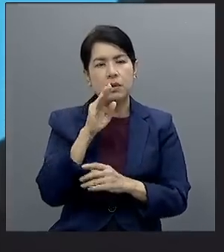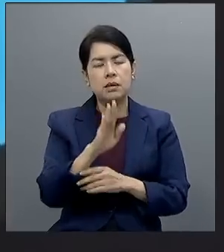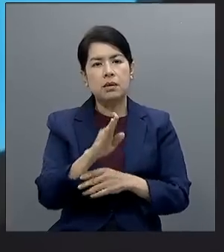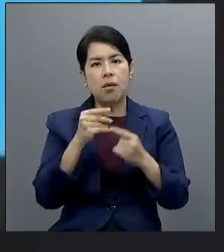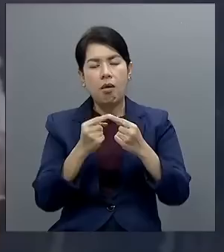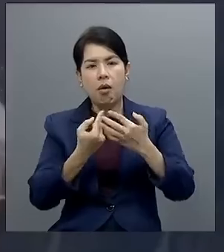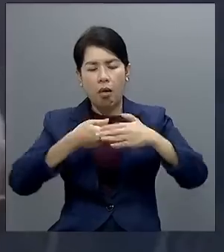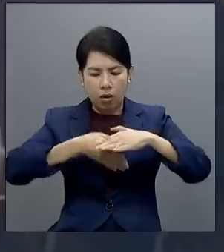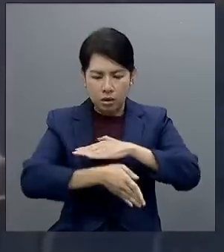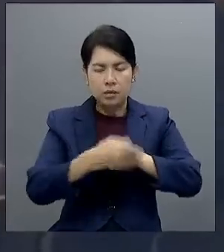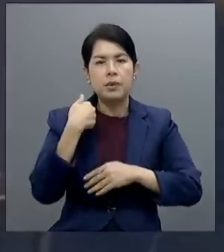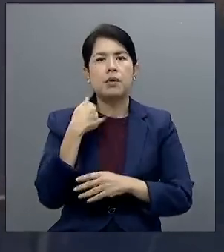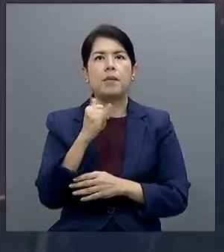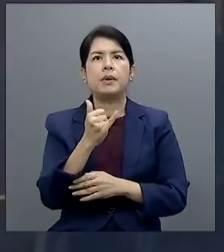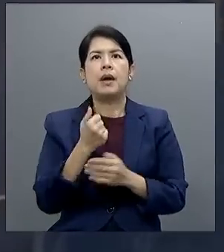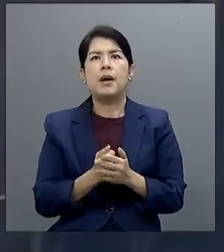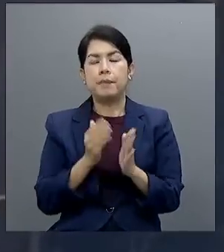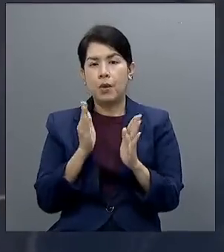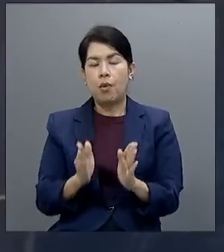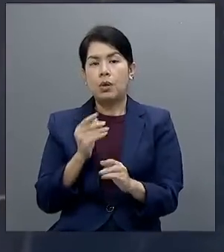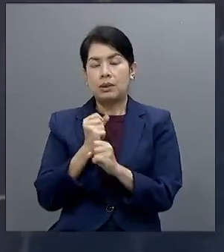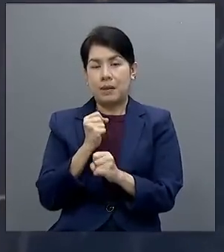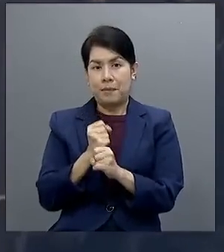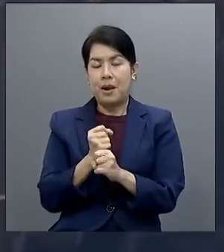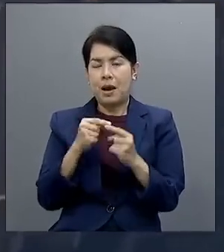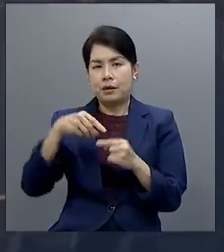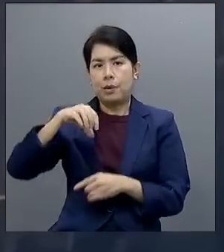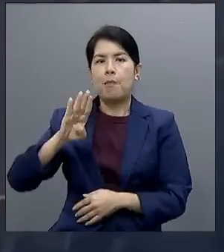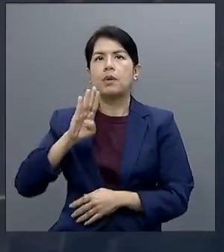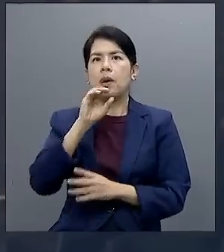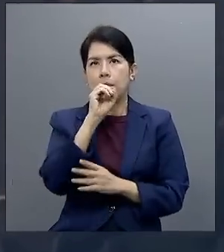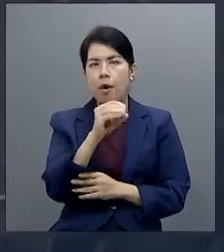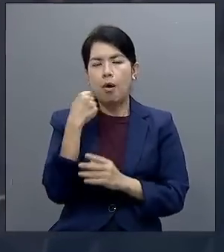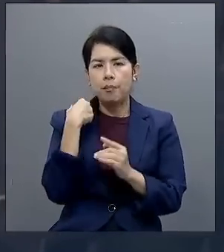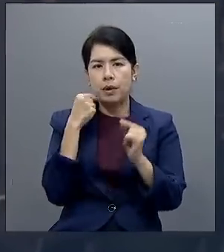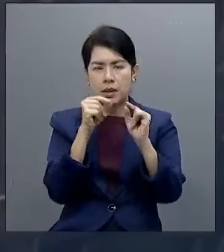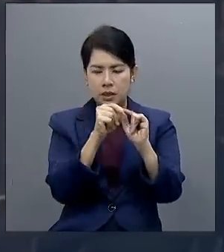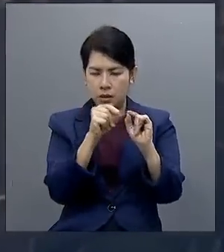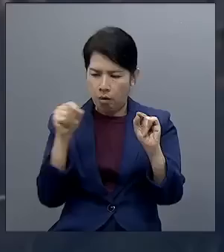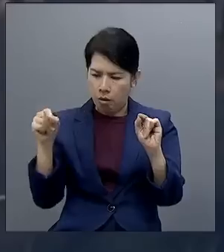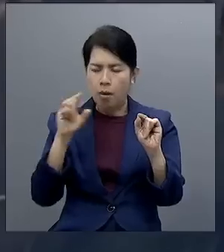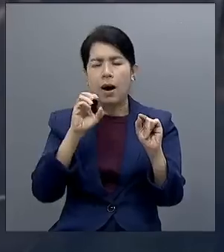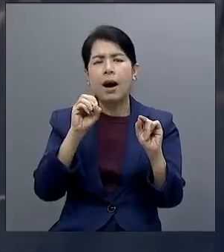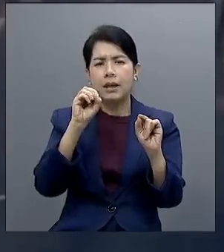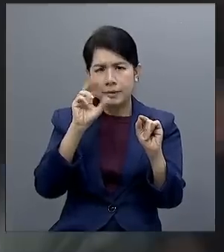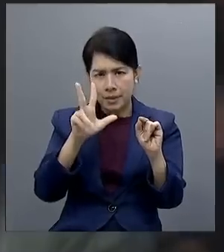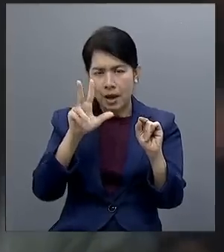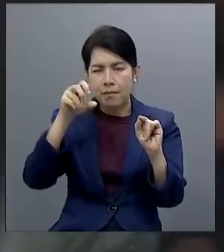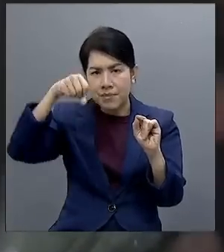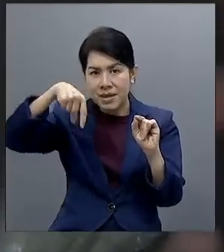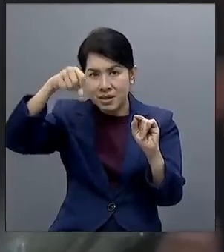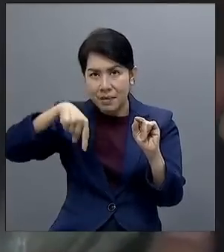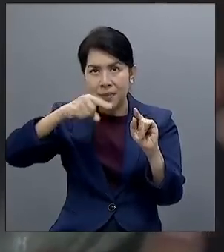โดยข้อมูลจากอดีตพนักงานคนดังกล่าวเขาชี้นะคะว่าช่องที่มีขนาดกว้างประมาณ 53ซมช่องนี้